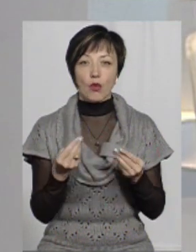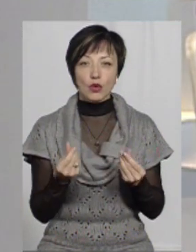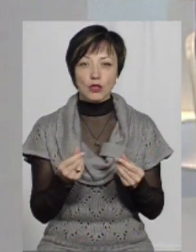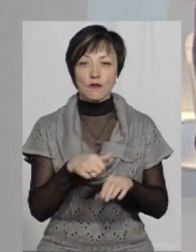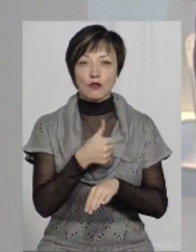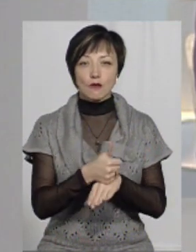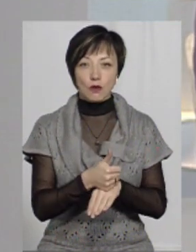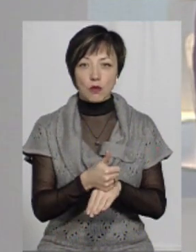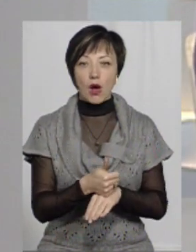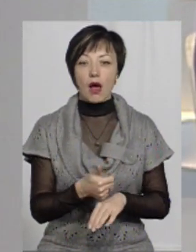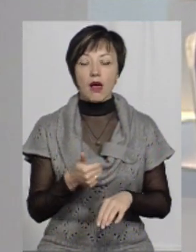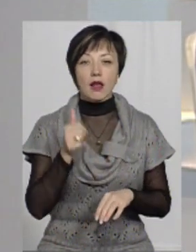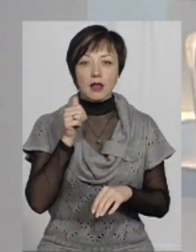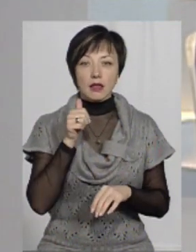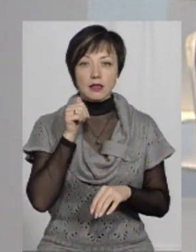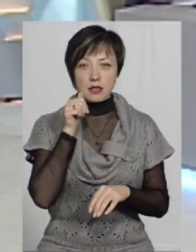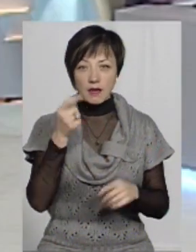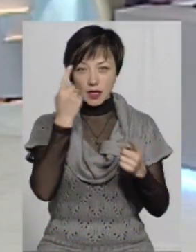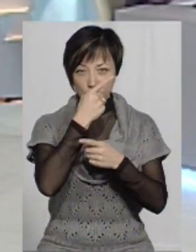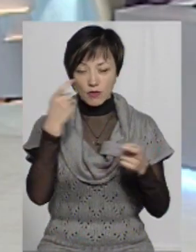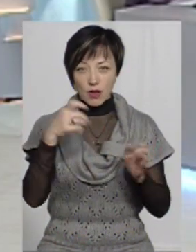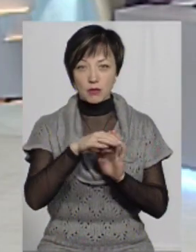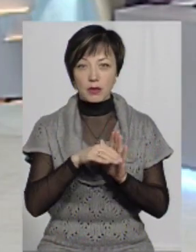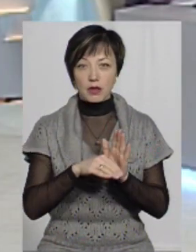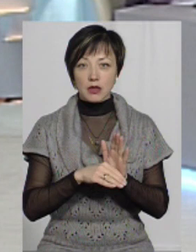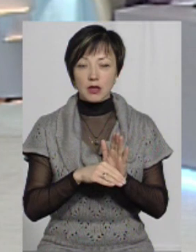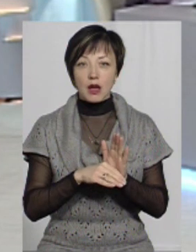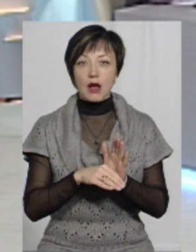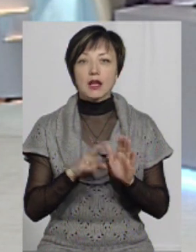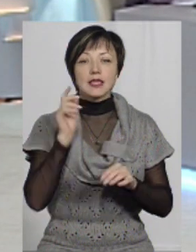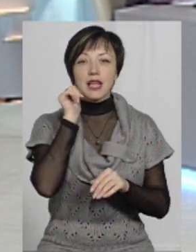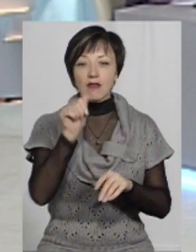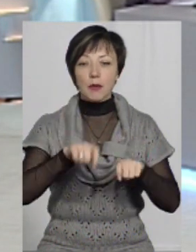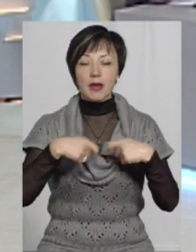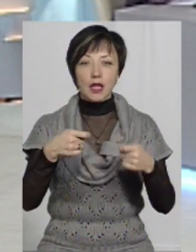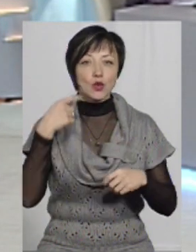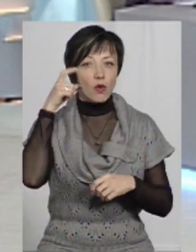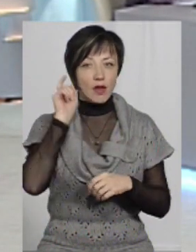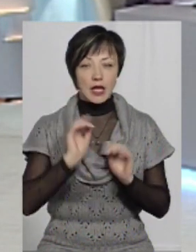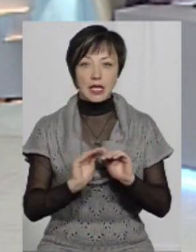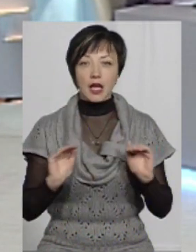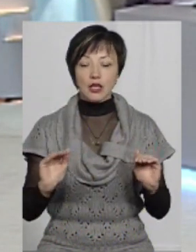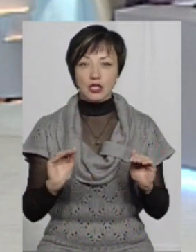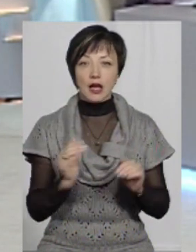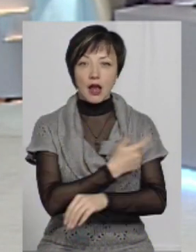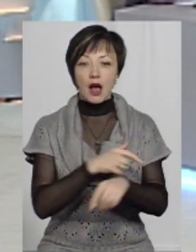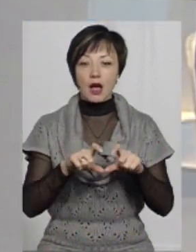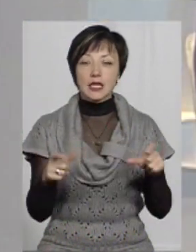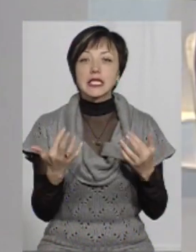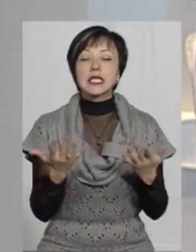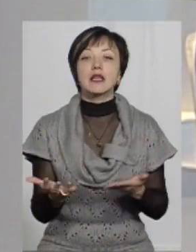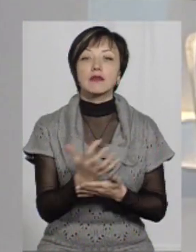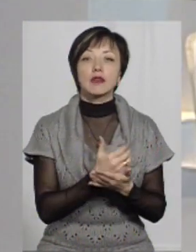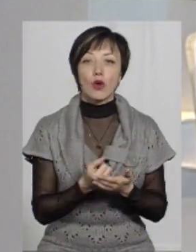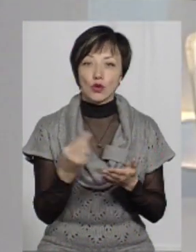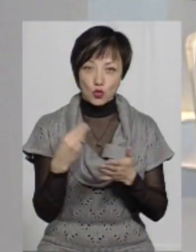так? От назавтра ви анонсували передачу слухових апаратів в дитячій лікарні. Цікаво, скільки вам вдалося зібрати коштів, і